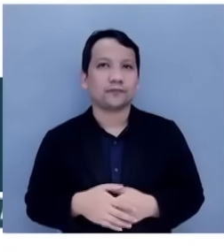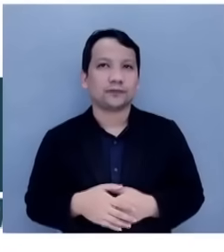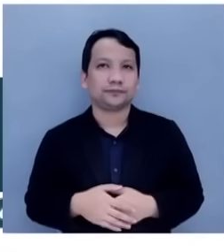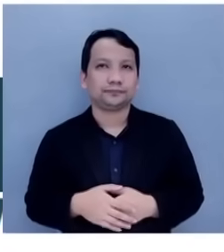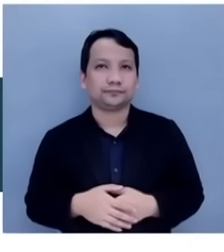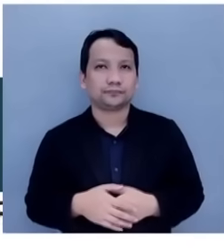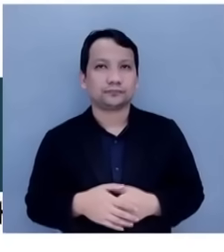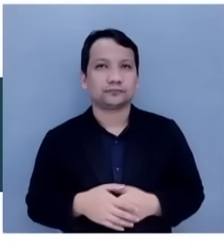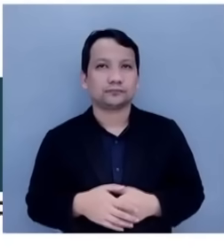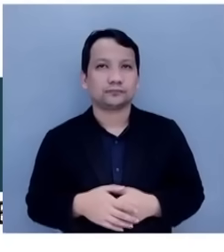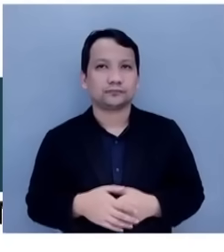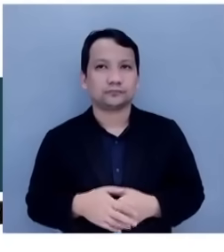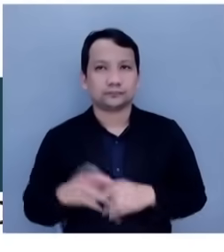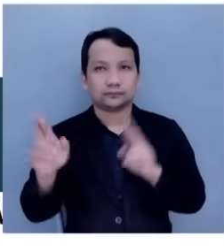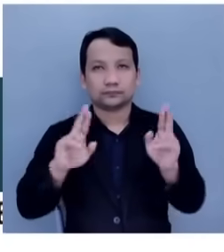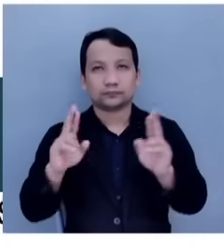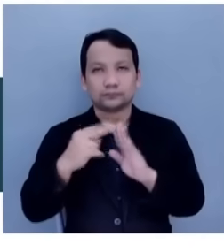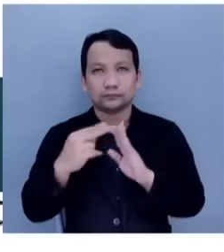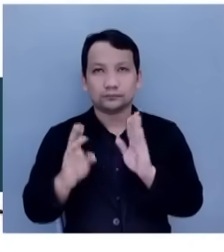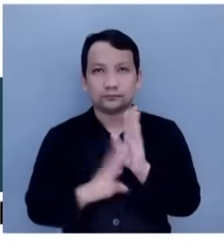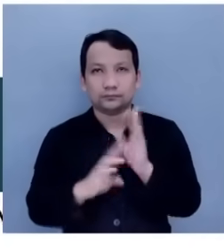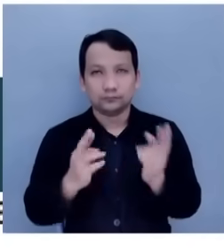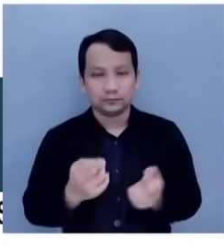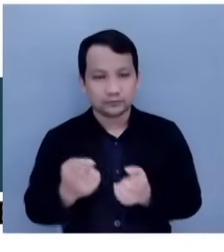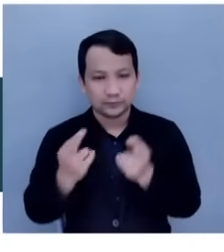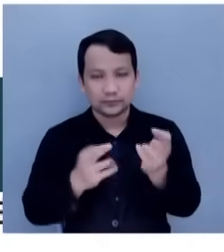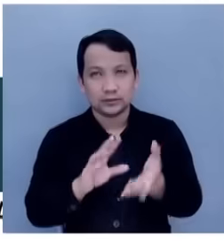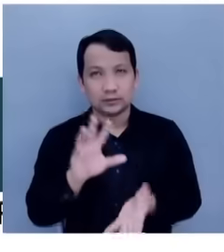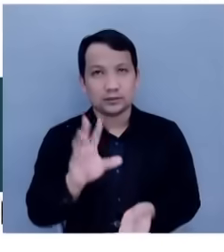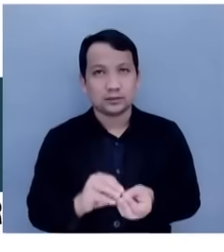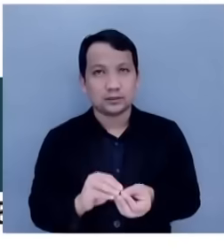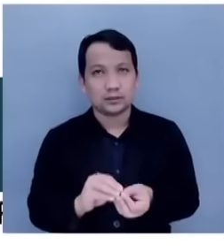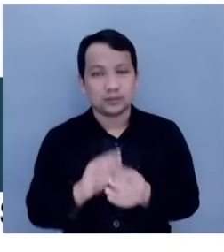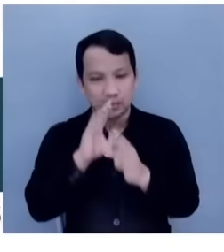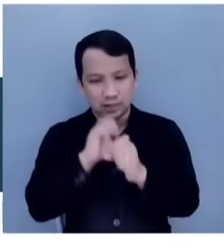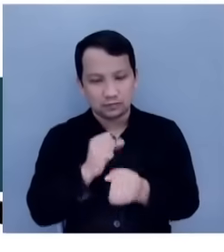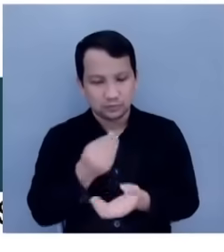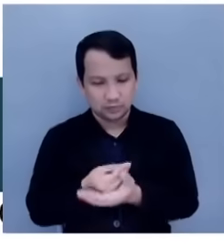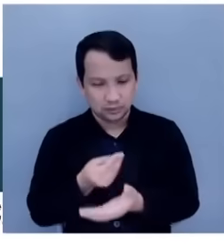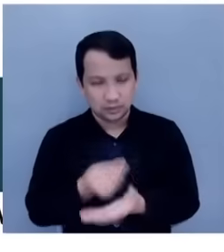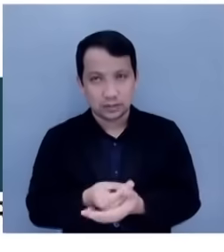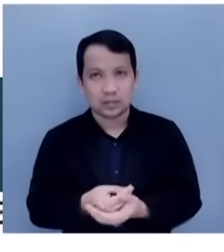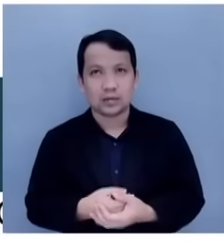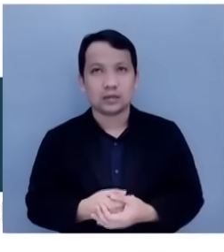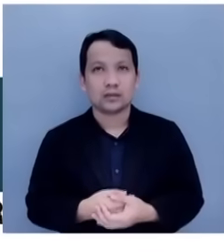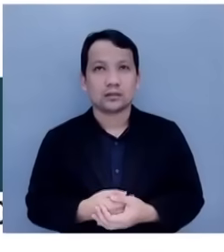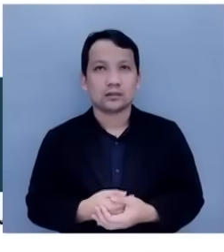ready House resolution about the confidential fund. Kaya